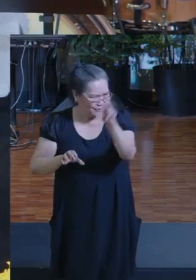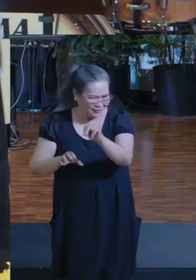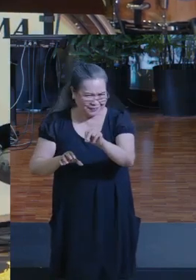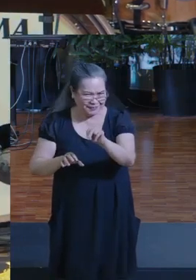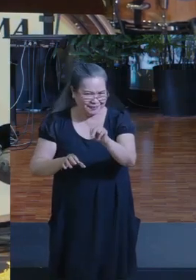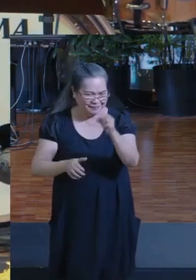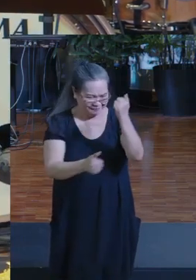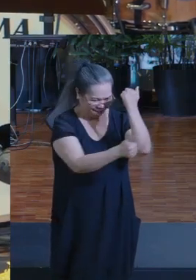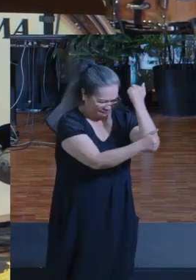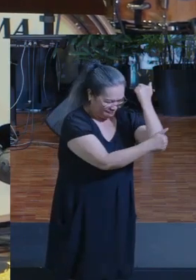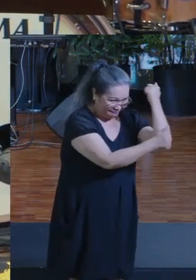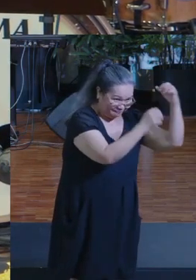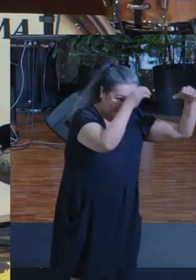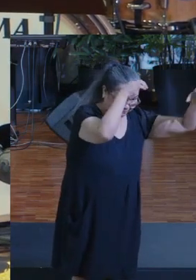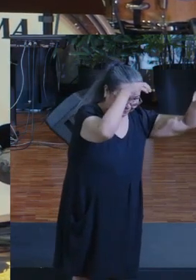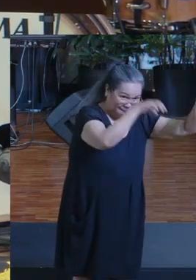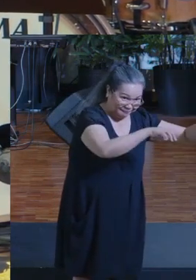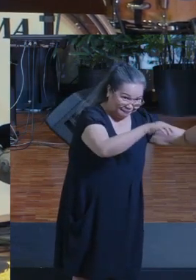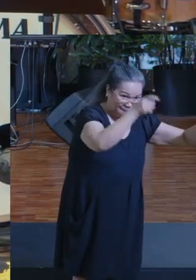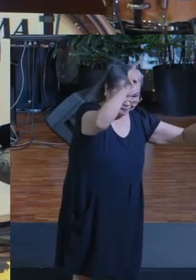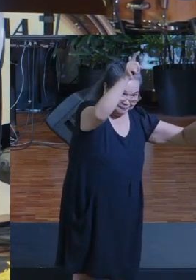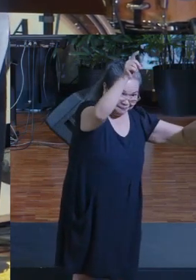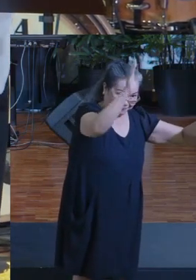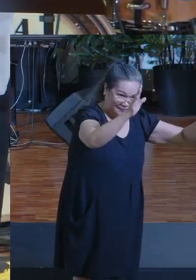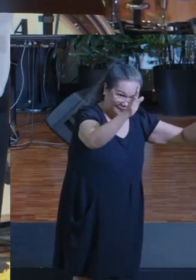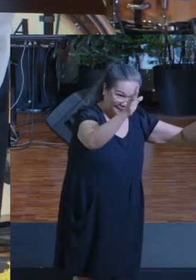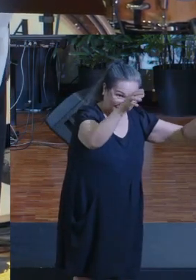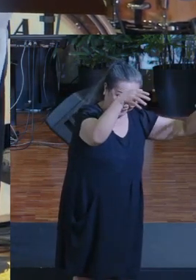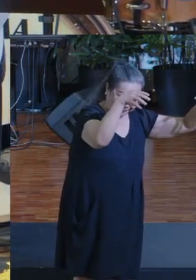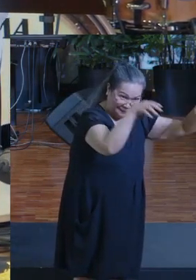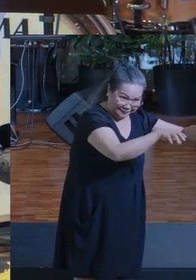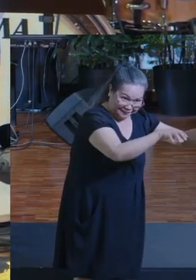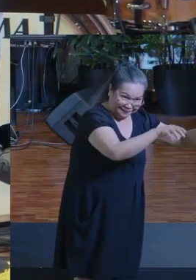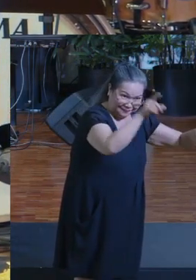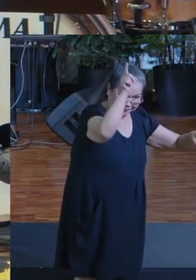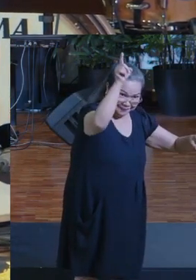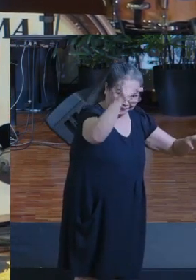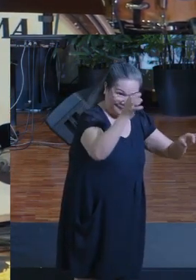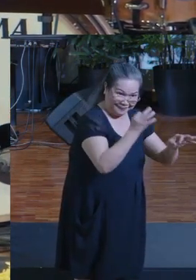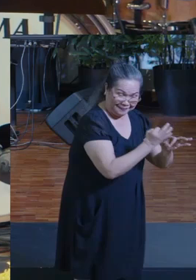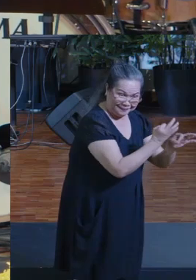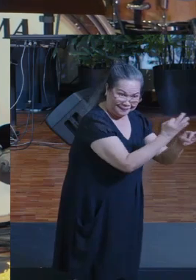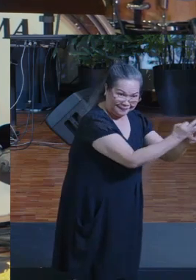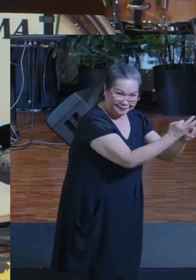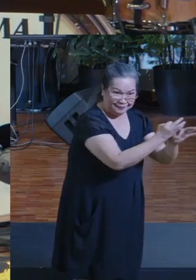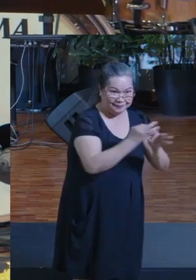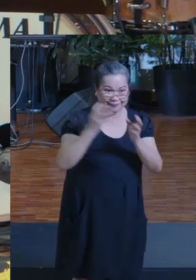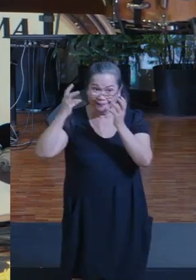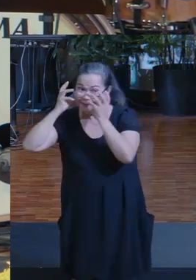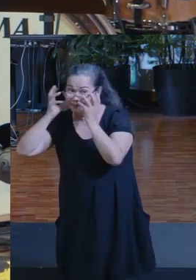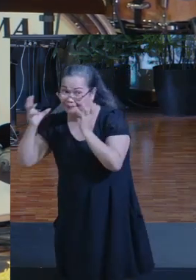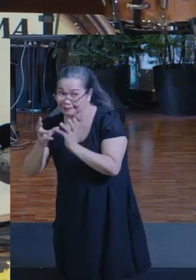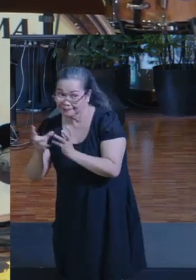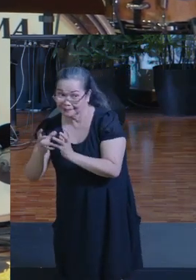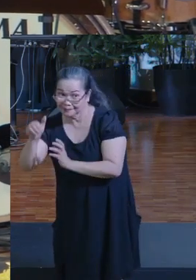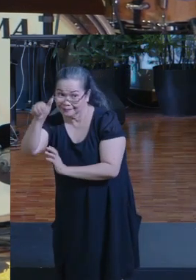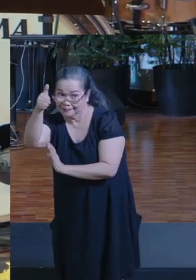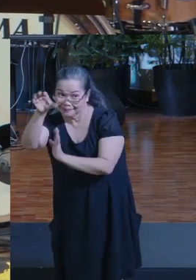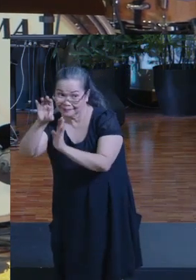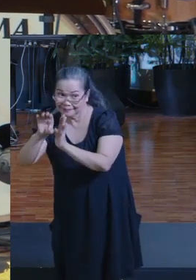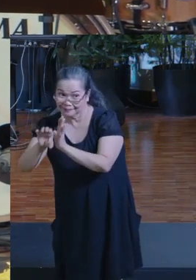Abrahamic Covenant mula sa Diyos, based on God's faithfulness. Ang Mosaic Covenant based on